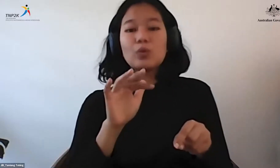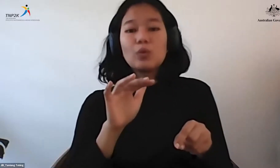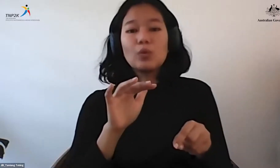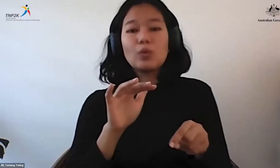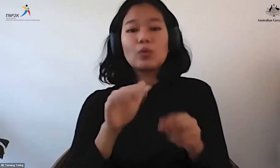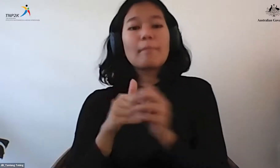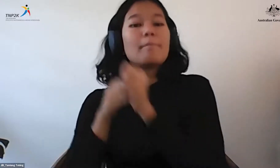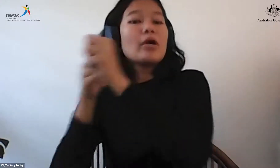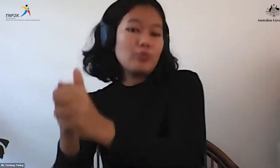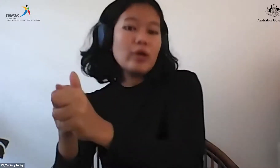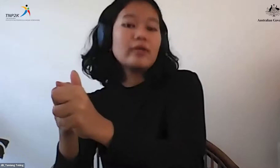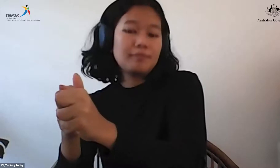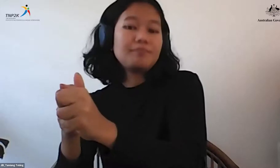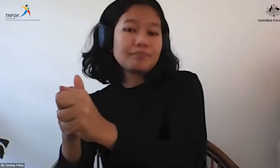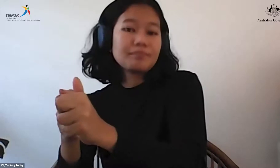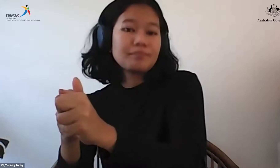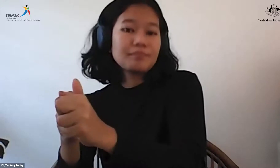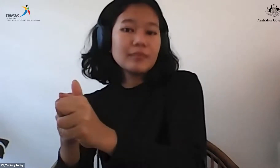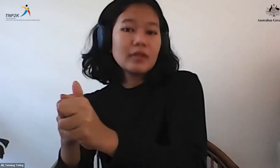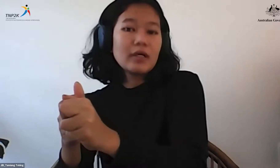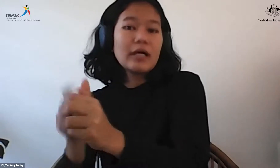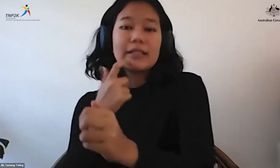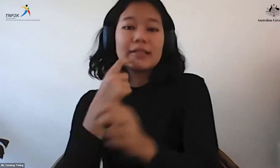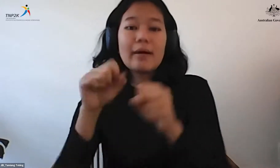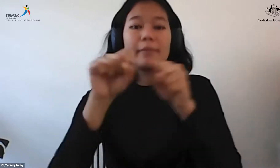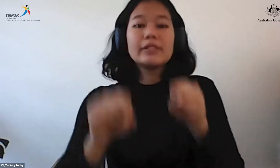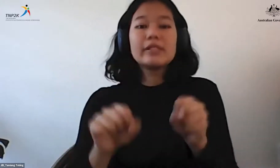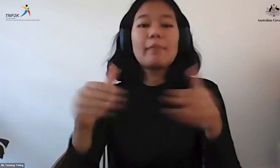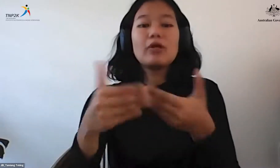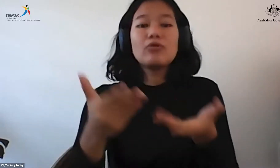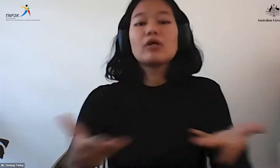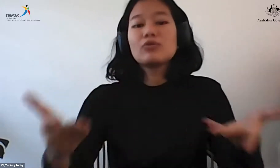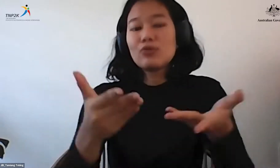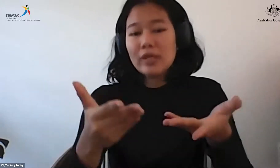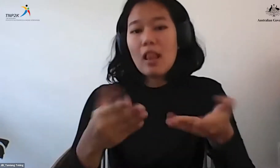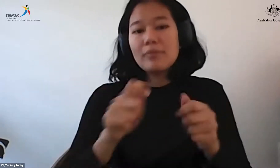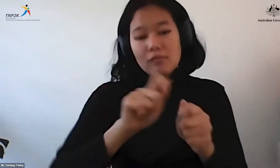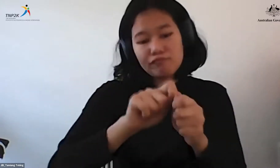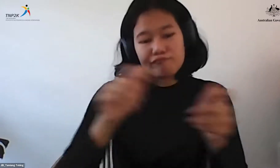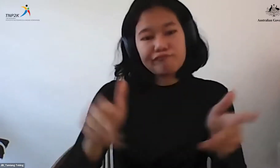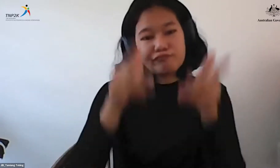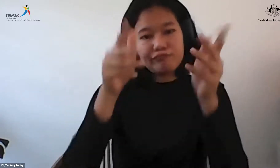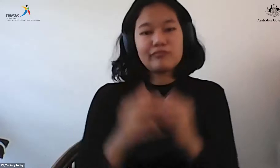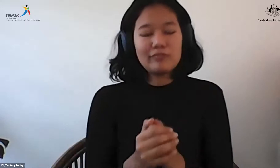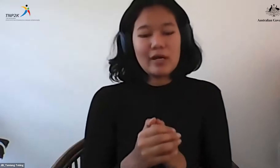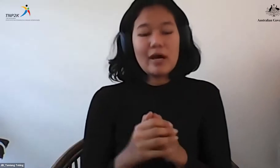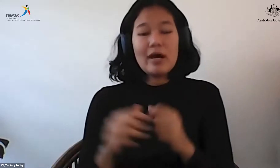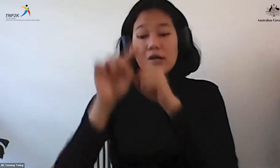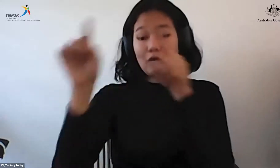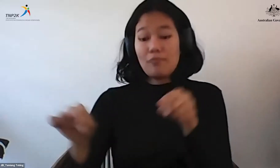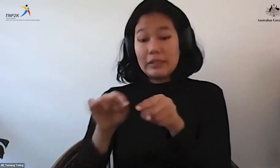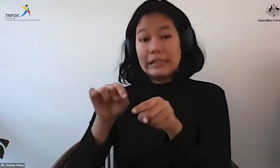ya, bagi pengembangan sistem perlindungan sosial kita ke depan. Dalam dokumen itu kita juga